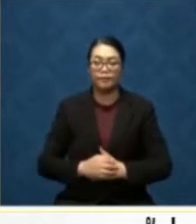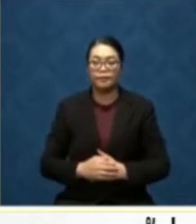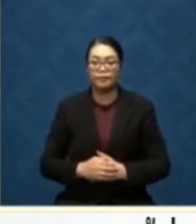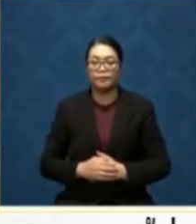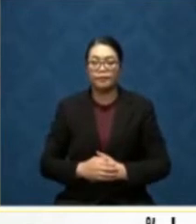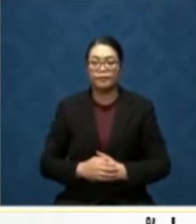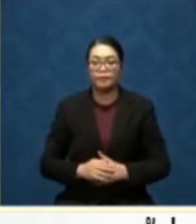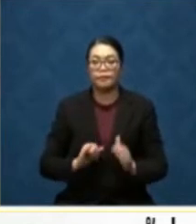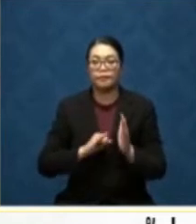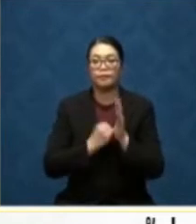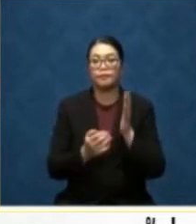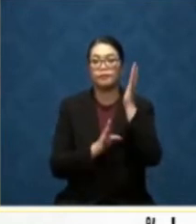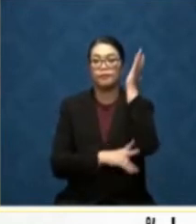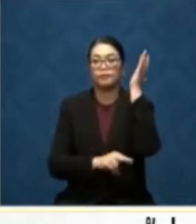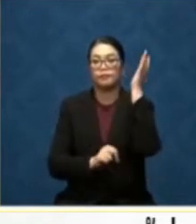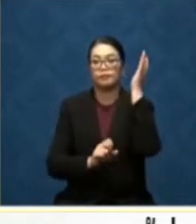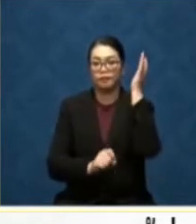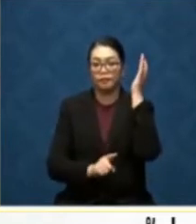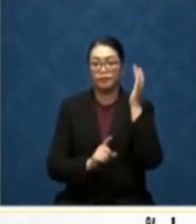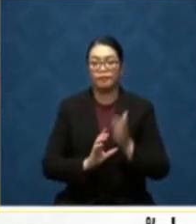ดจากจัหวดนครสีธรรราณ